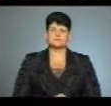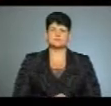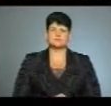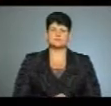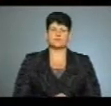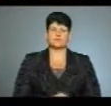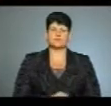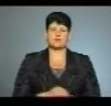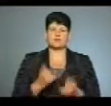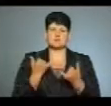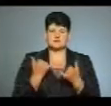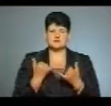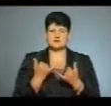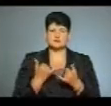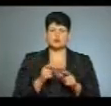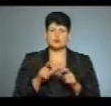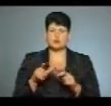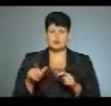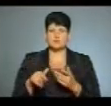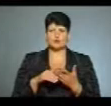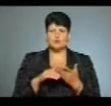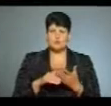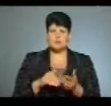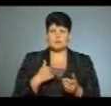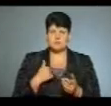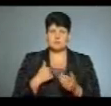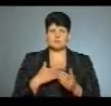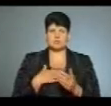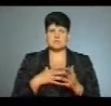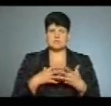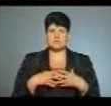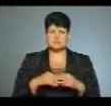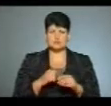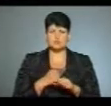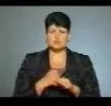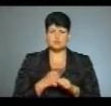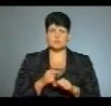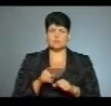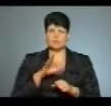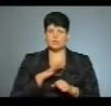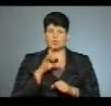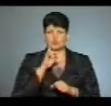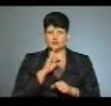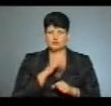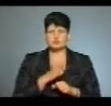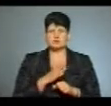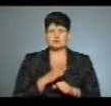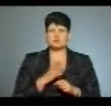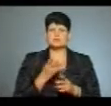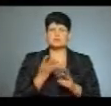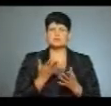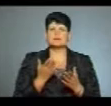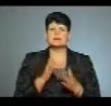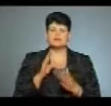Конструкцію, яку на даний момент от, людям, які допомагають мені, моїй сім'ї, волонтери, їм було удобніше десь, де